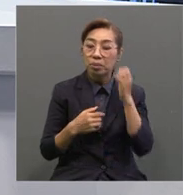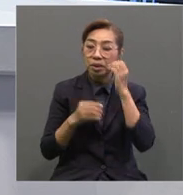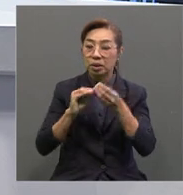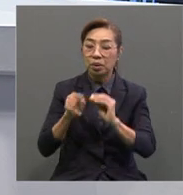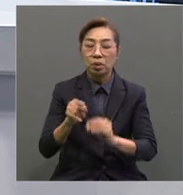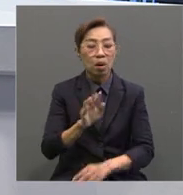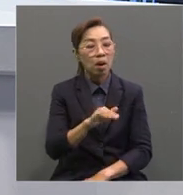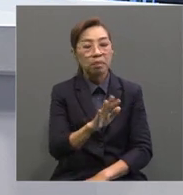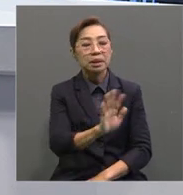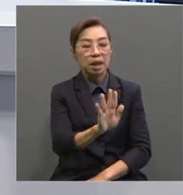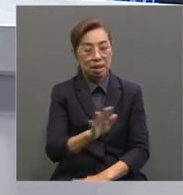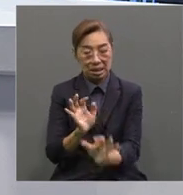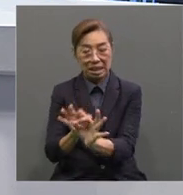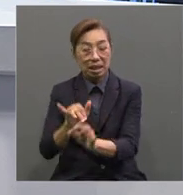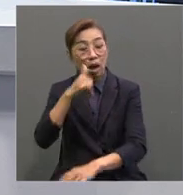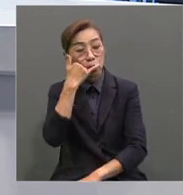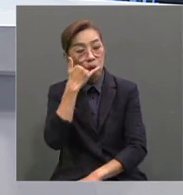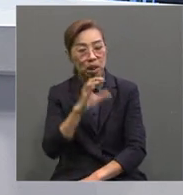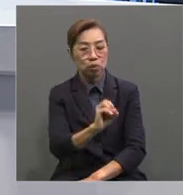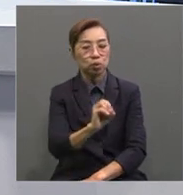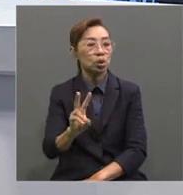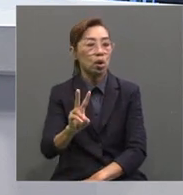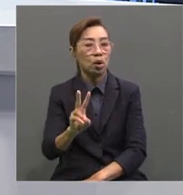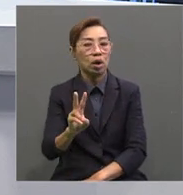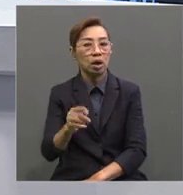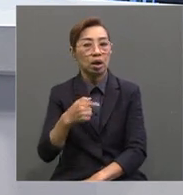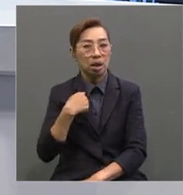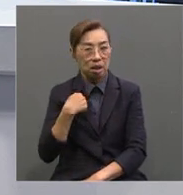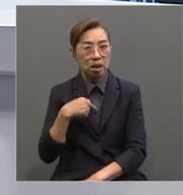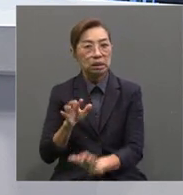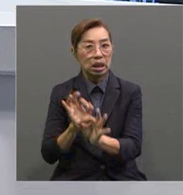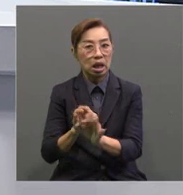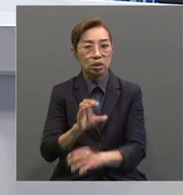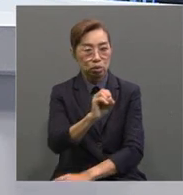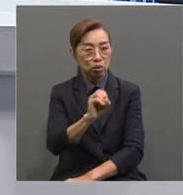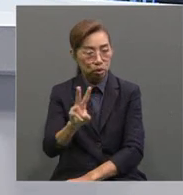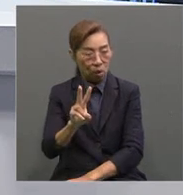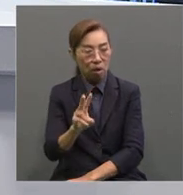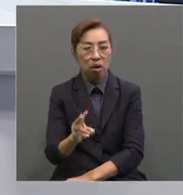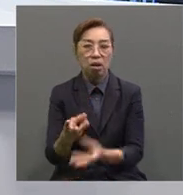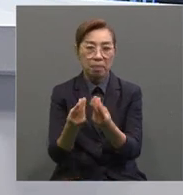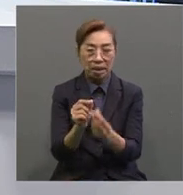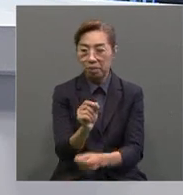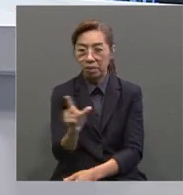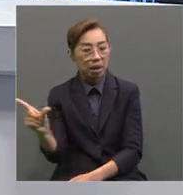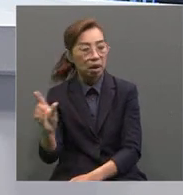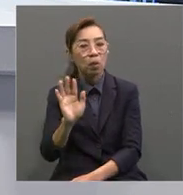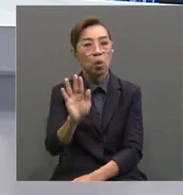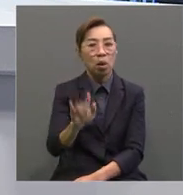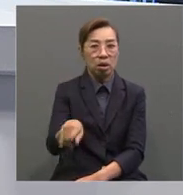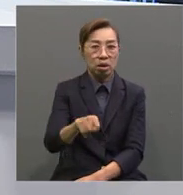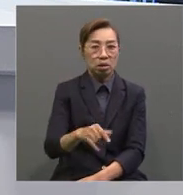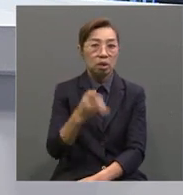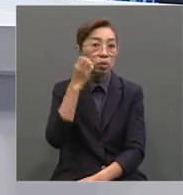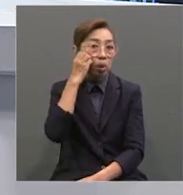ใช่ธนาคารจะโทรโดยเบอร์ 02ที่เป็นเบอร์ตองของธนาคารนั้นๆเท่านั้นแต่ละแบงค์เก็จะมีเบอร์ที่เลข